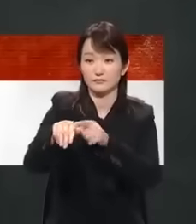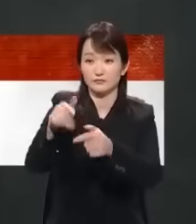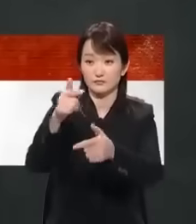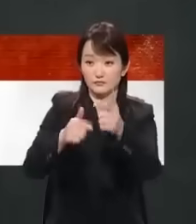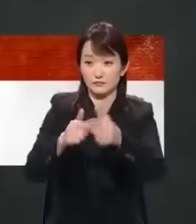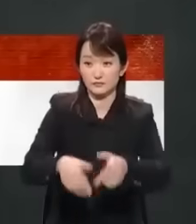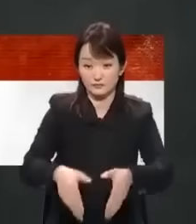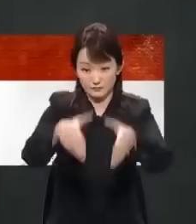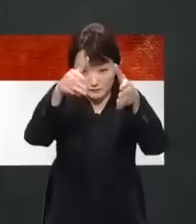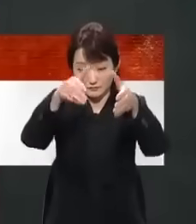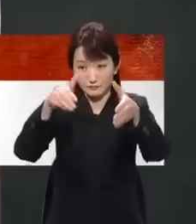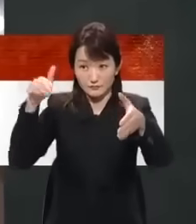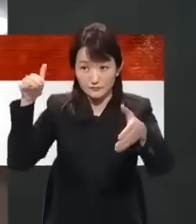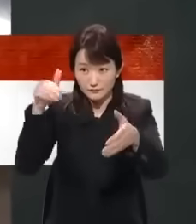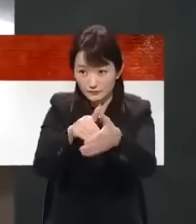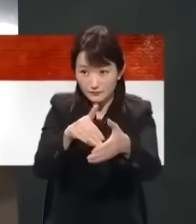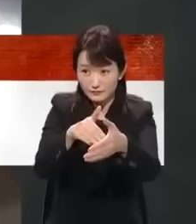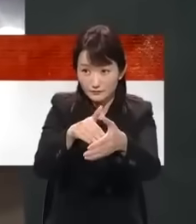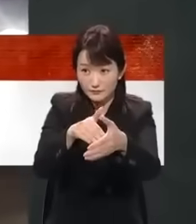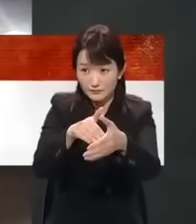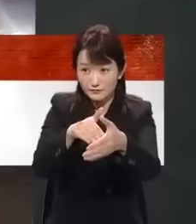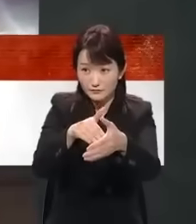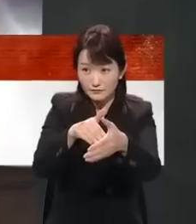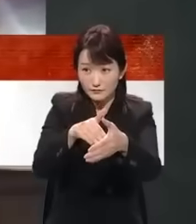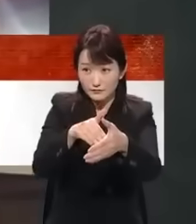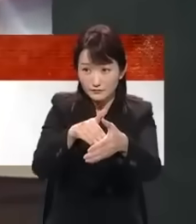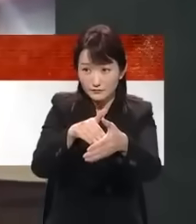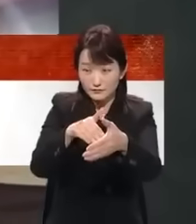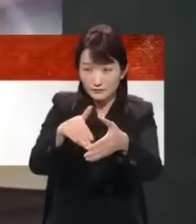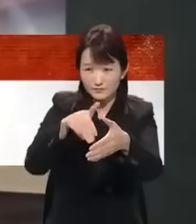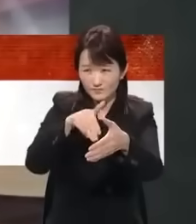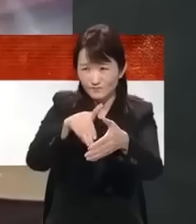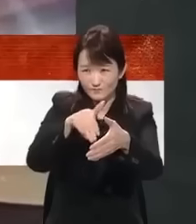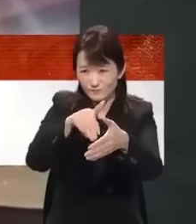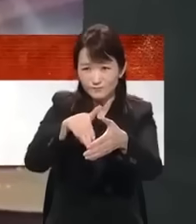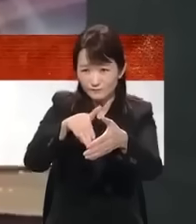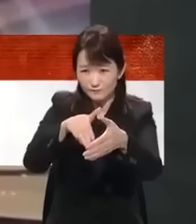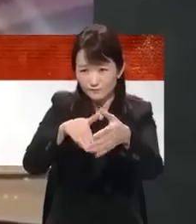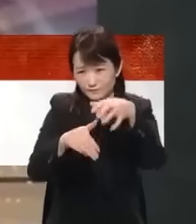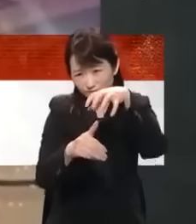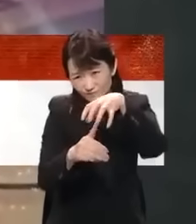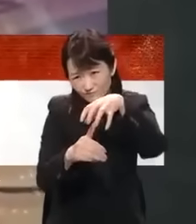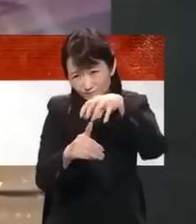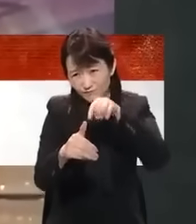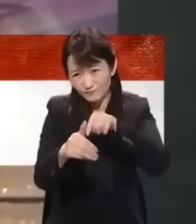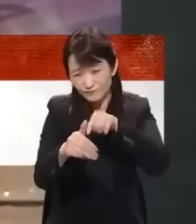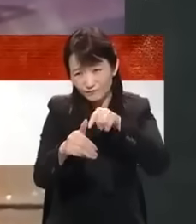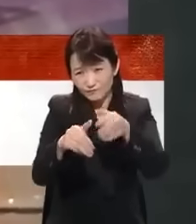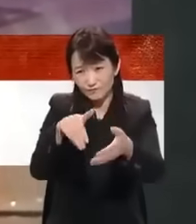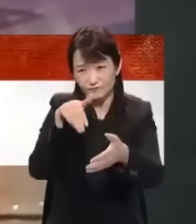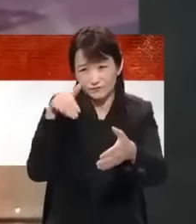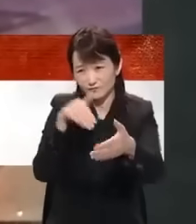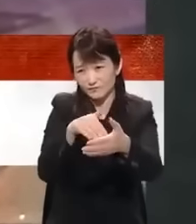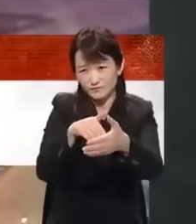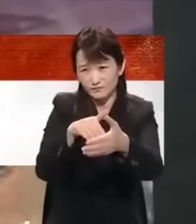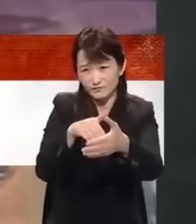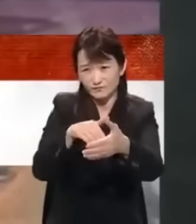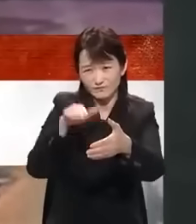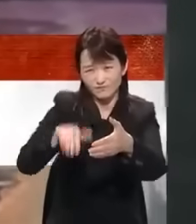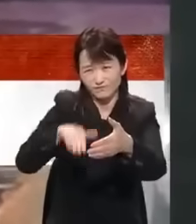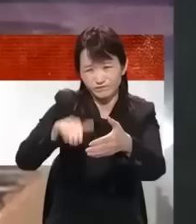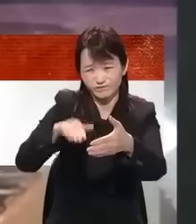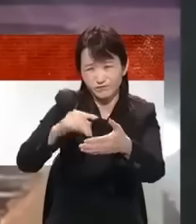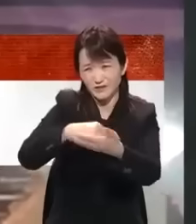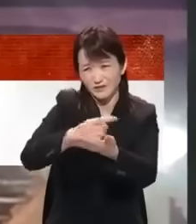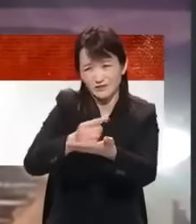나무를들이 받은 채로 연속에 걸려 가지고 완전히 오도가도 못하는 상황에 악셀 치고 막 그러고 있더라고요 막 어떻게 해든 맞아 나가